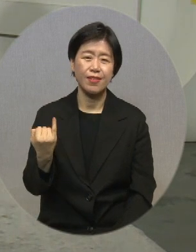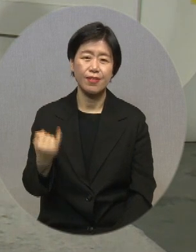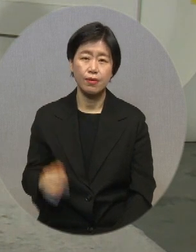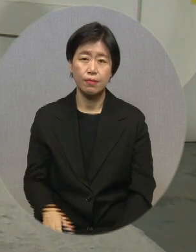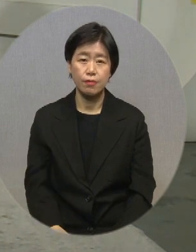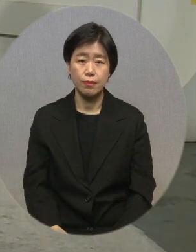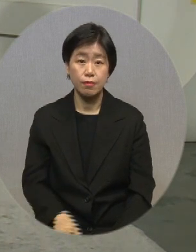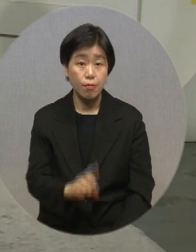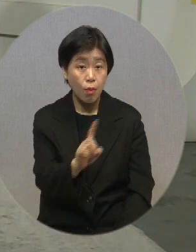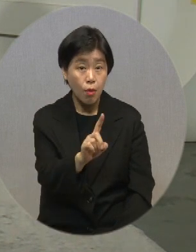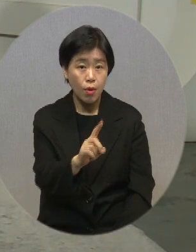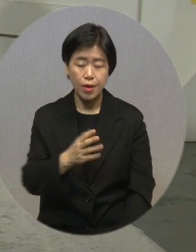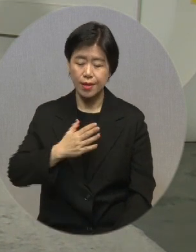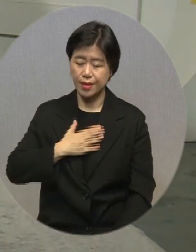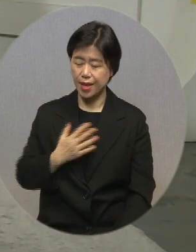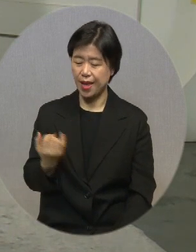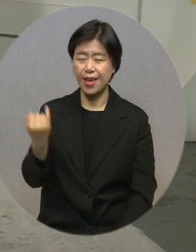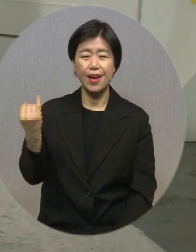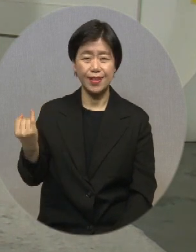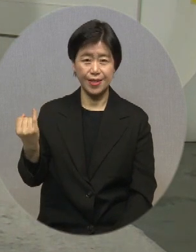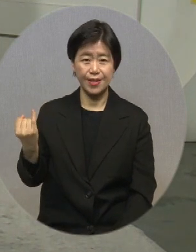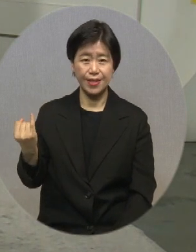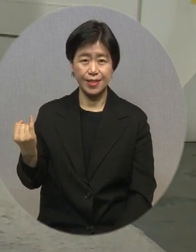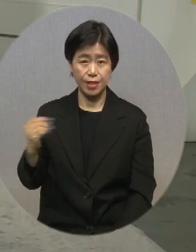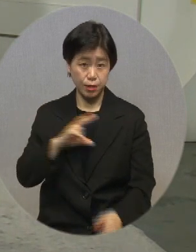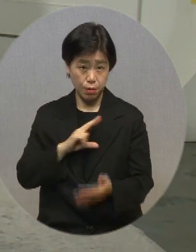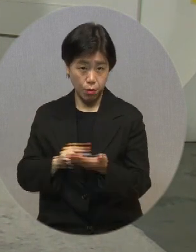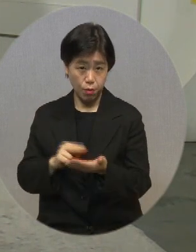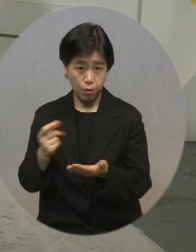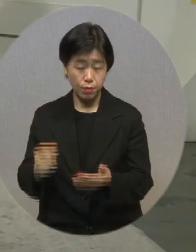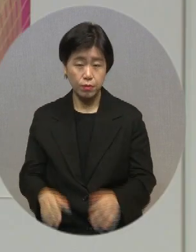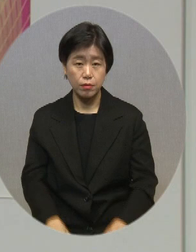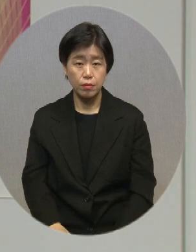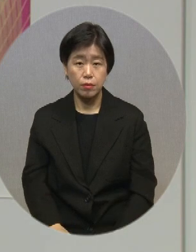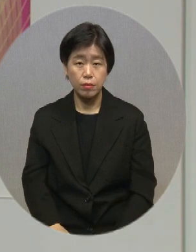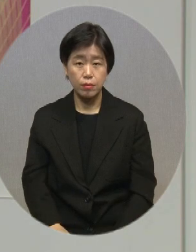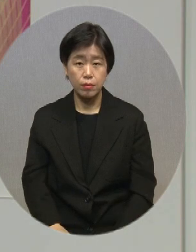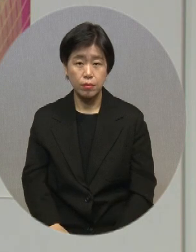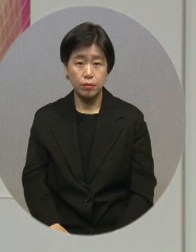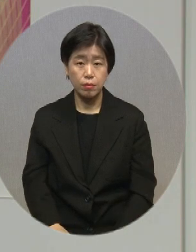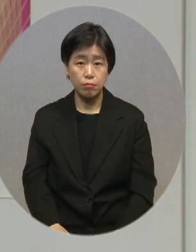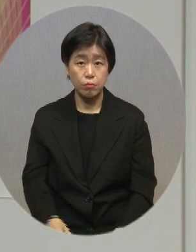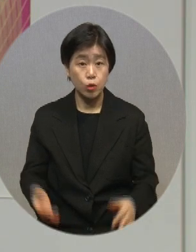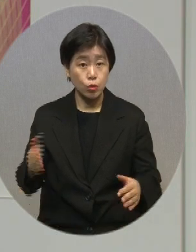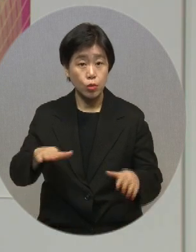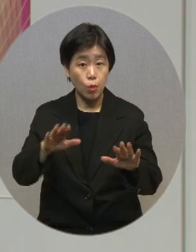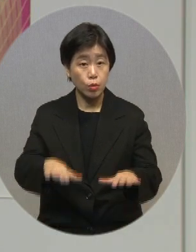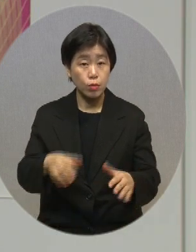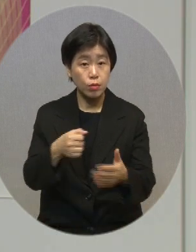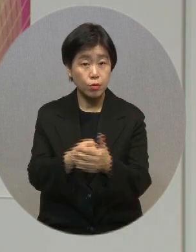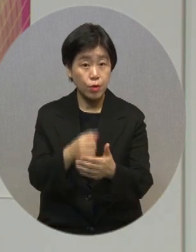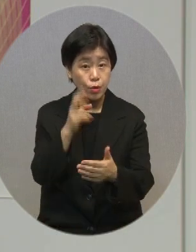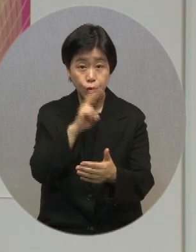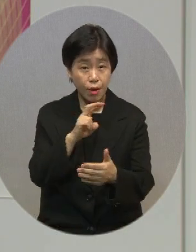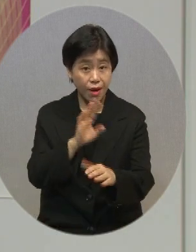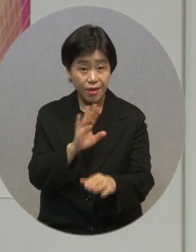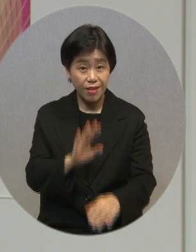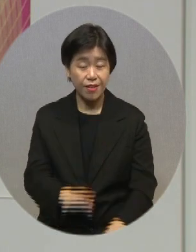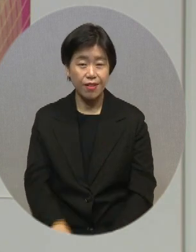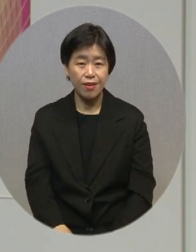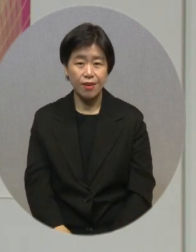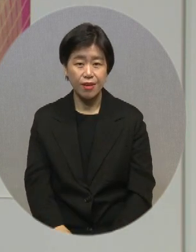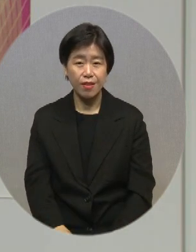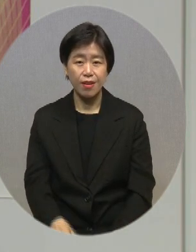네? 내 여인. 내 여인. 내 여인. 야. 근데 오늘 선곡은 내 여인을 안 하셨어요. 네네. 제가 좋아하는